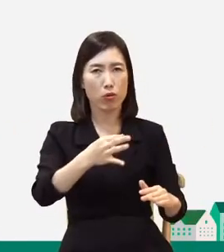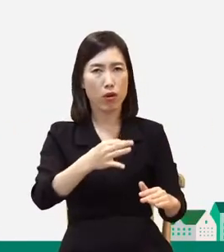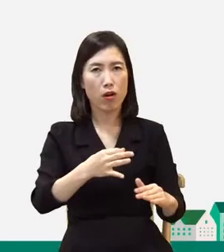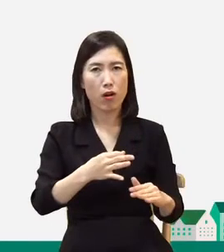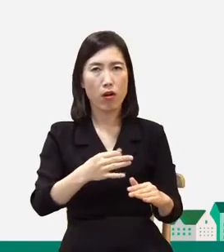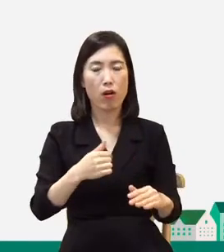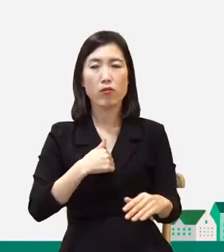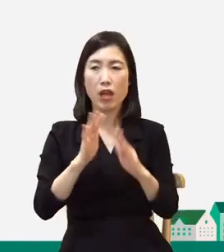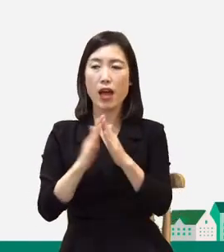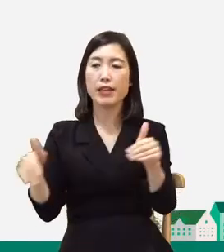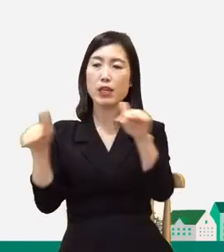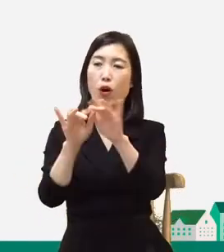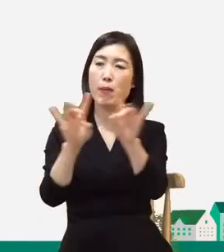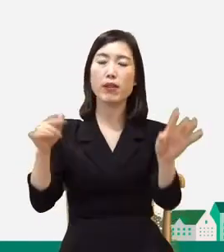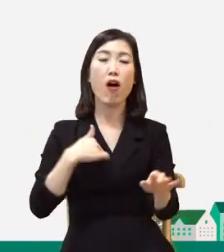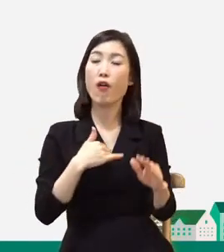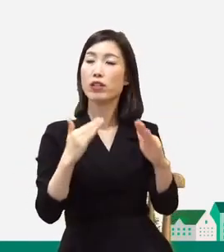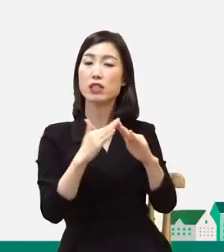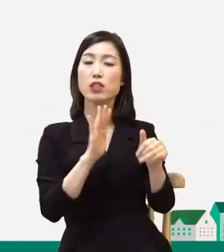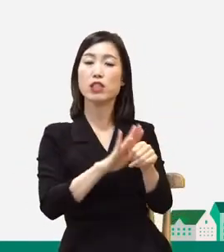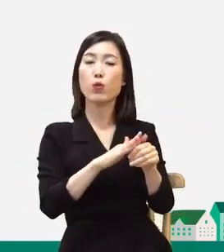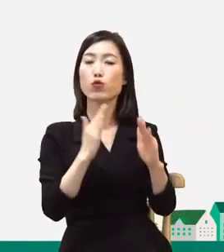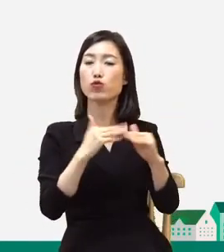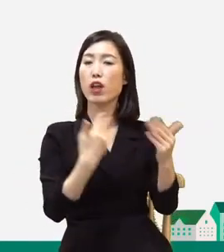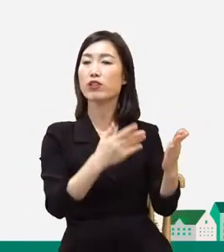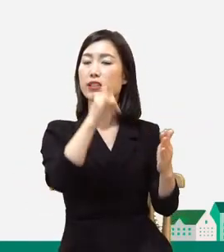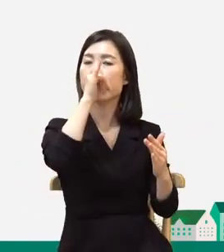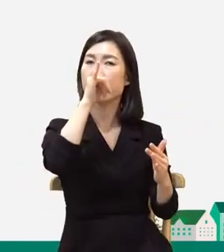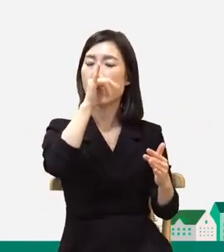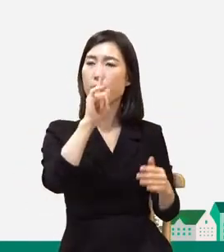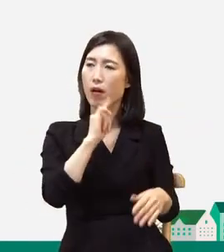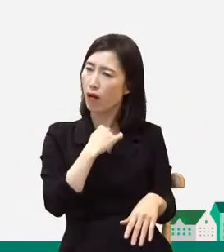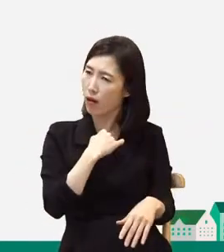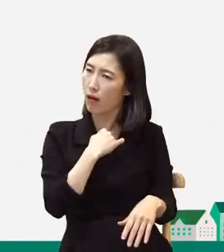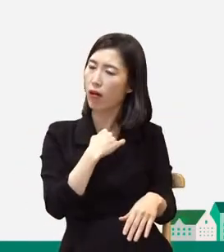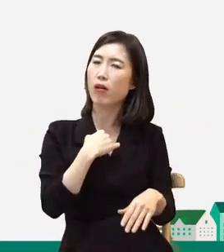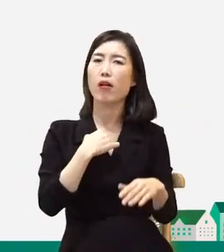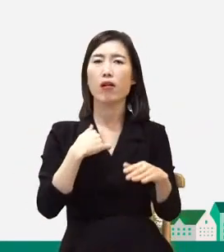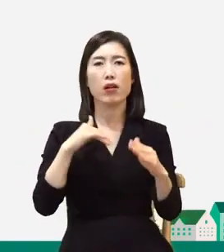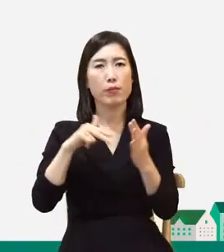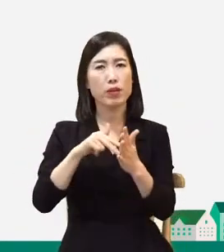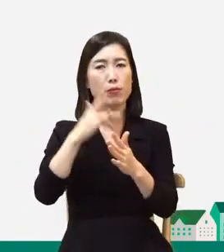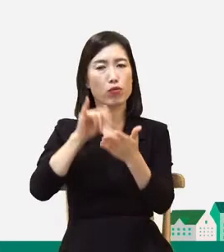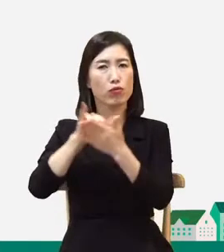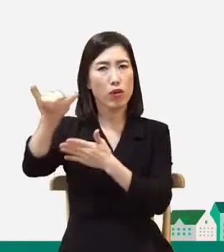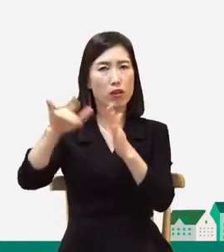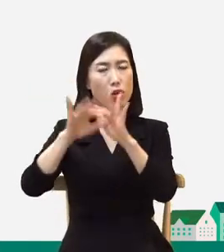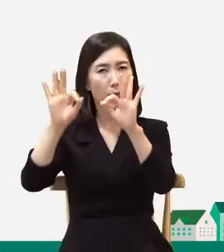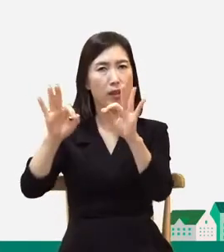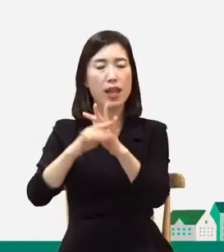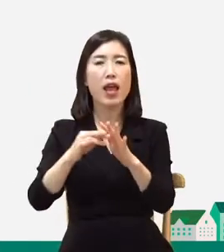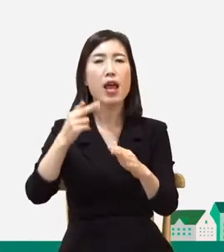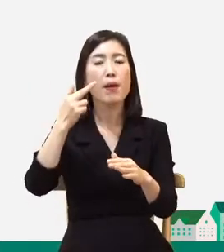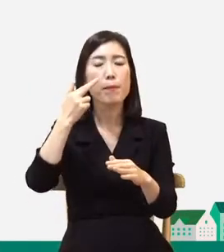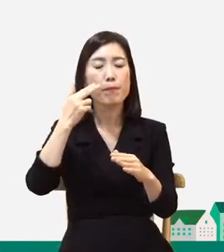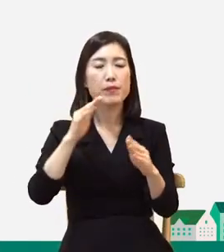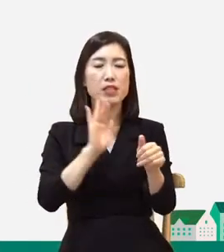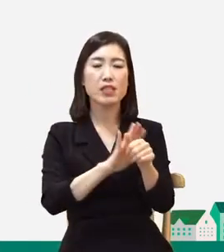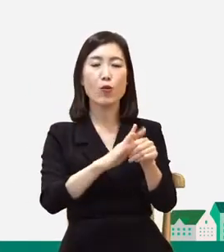서비스를 제공하고 있다라고 하더라고요. 근데 저는 그 미국에 가기 전에 느꼈던 거는 지원주택이라는 하나의 그 틀이